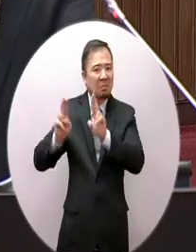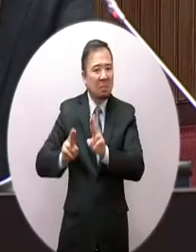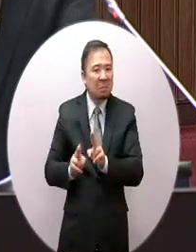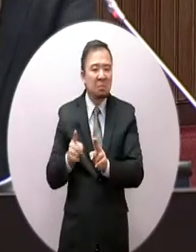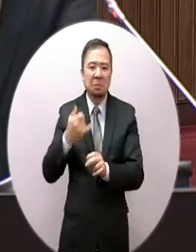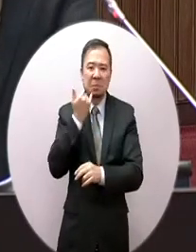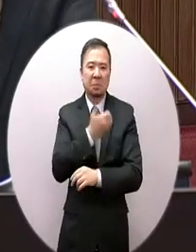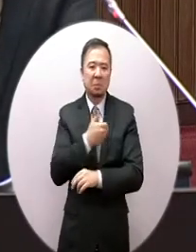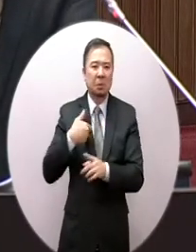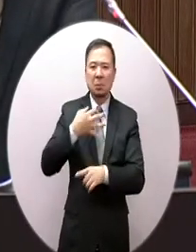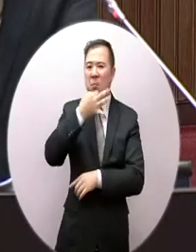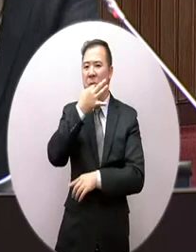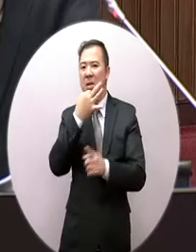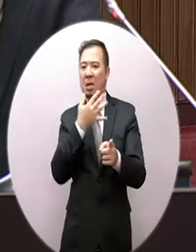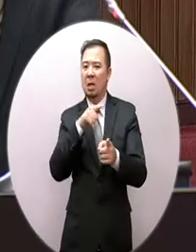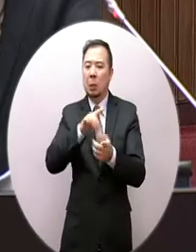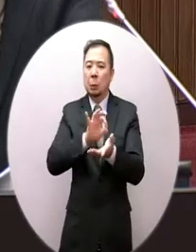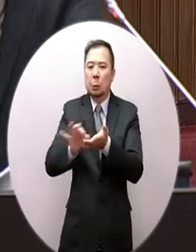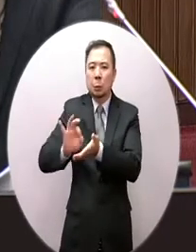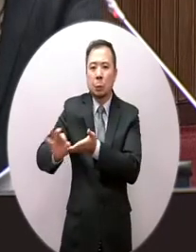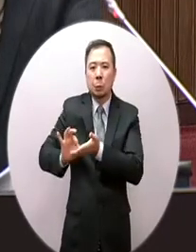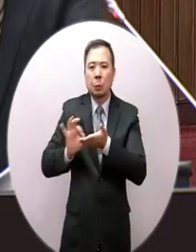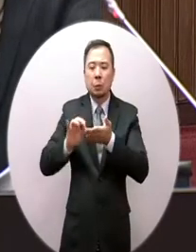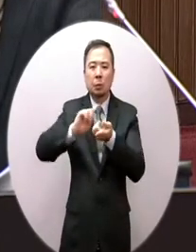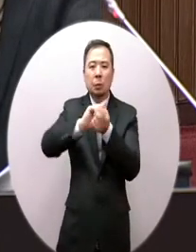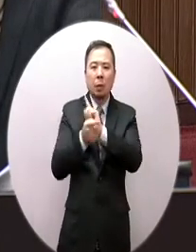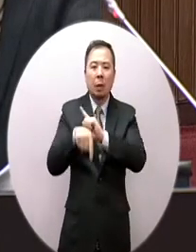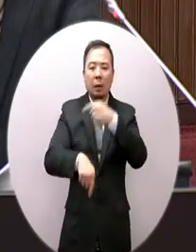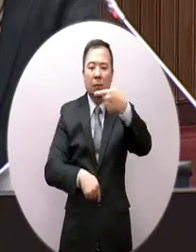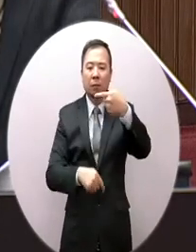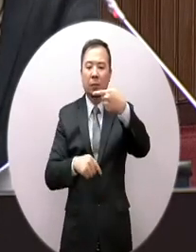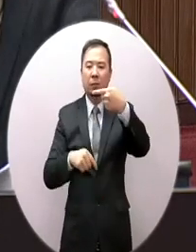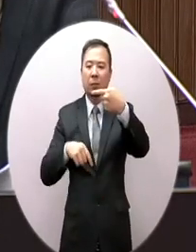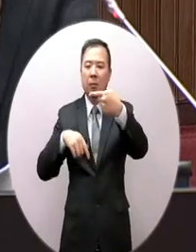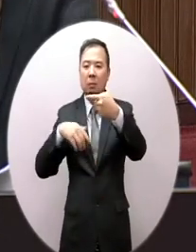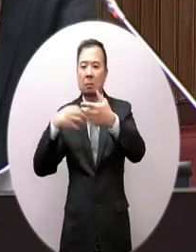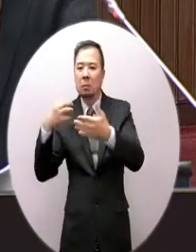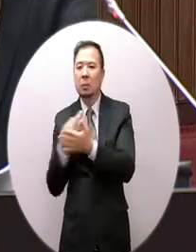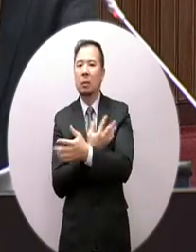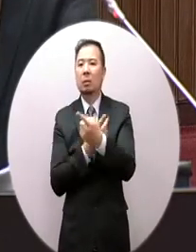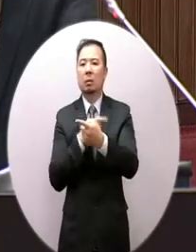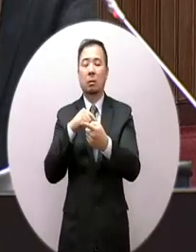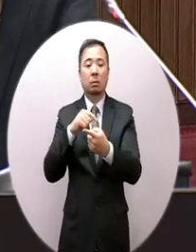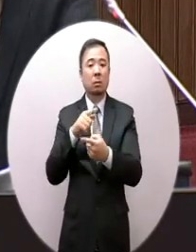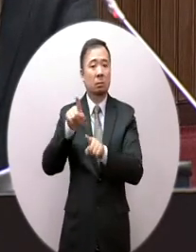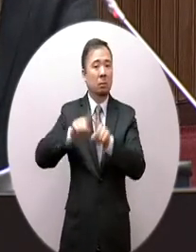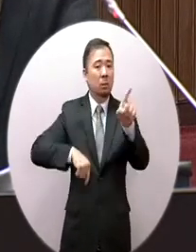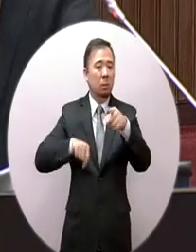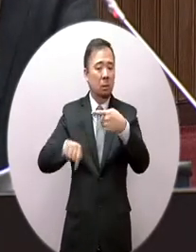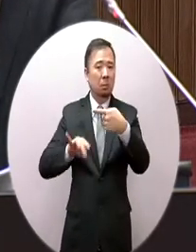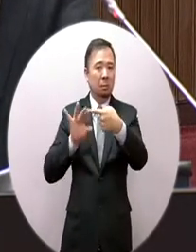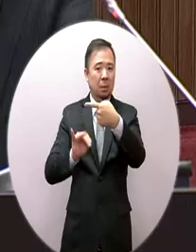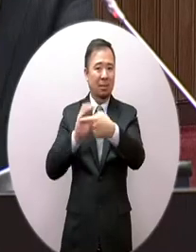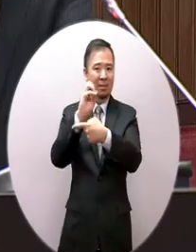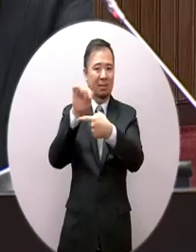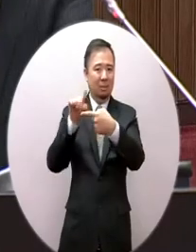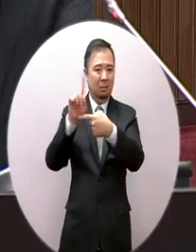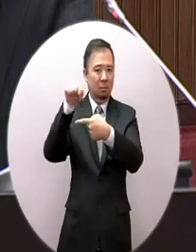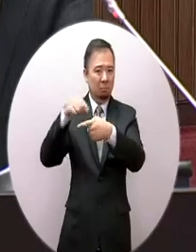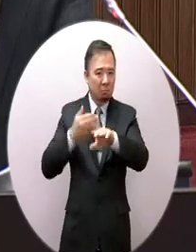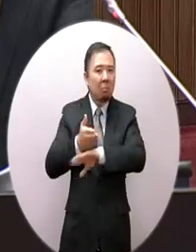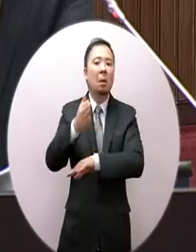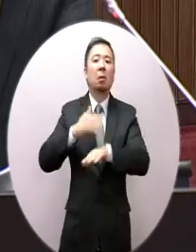为户数，不止只有少0.1%。那接着啊，环保署副署长詹顺贵在昨